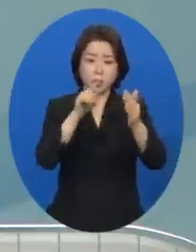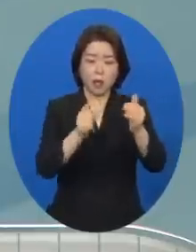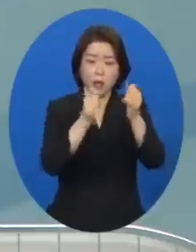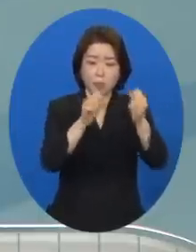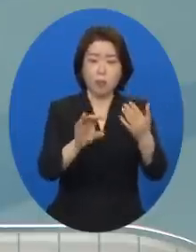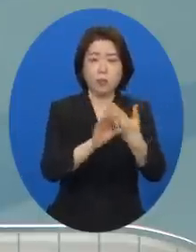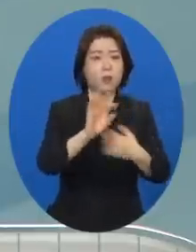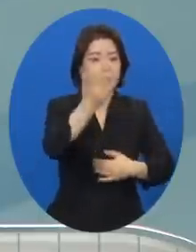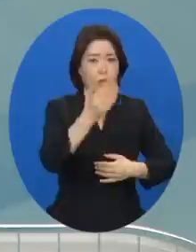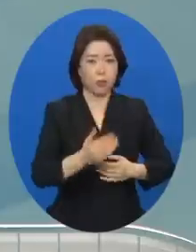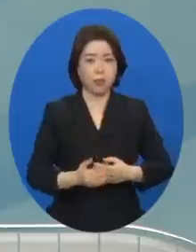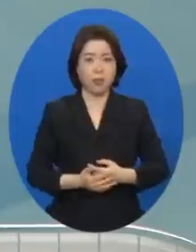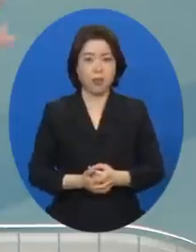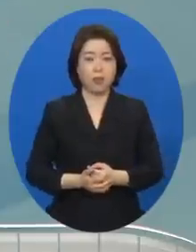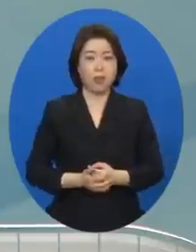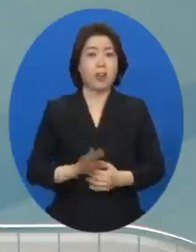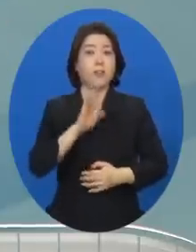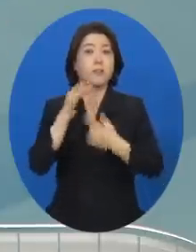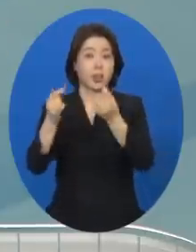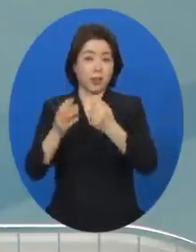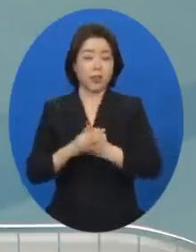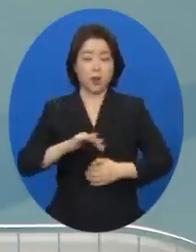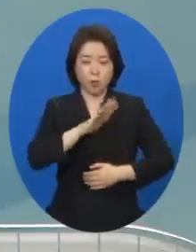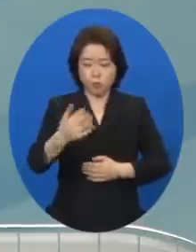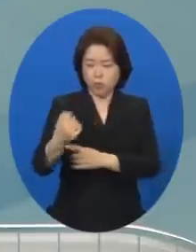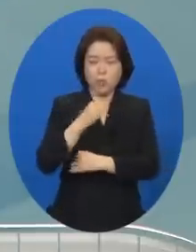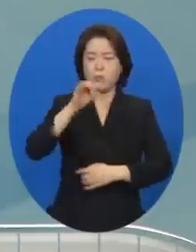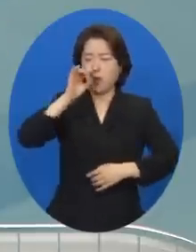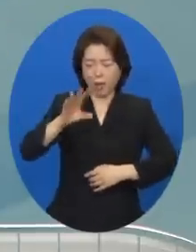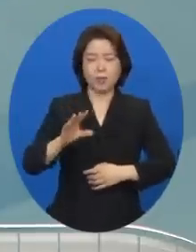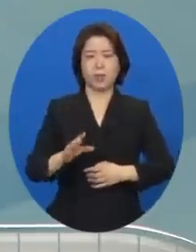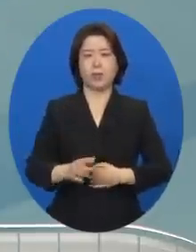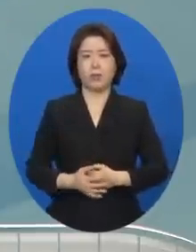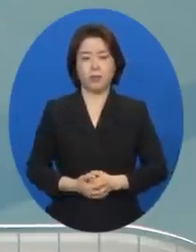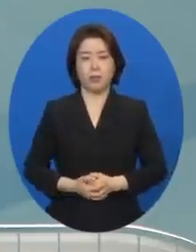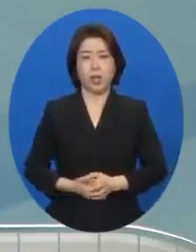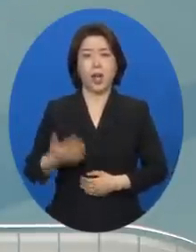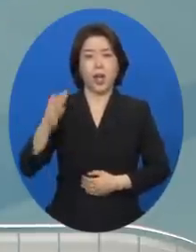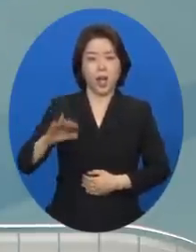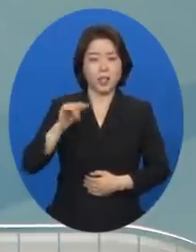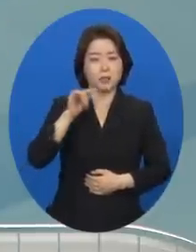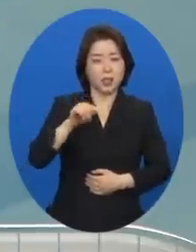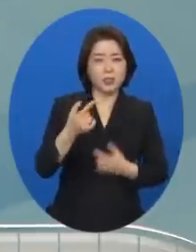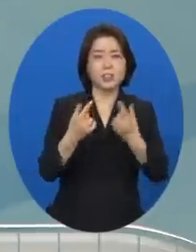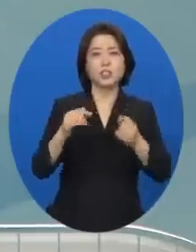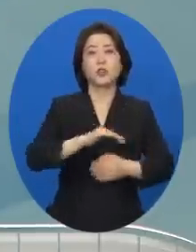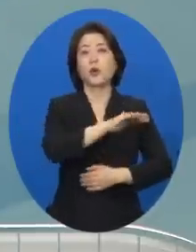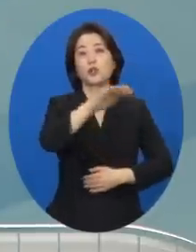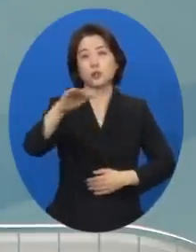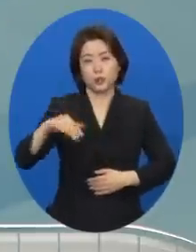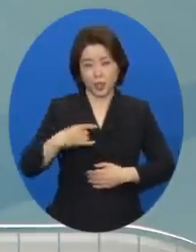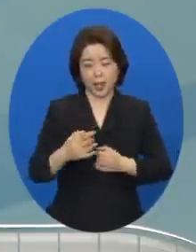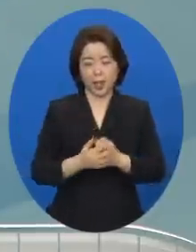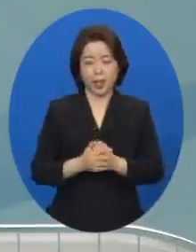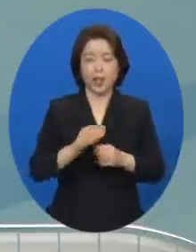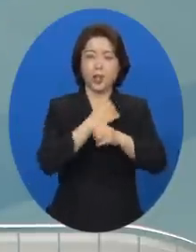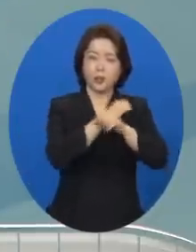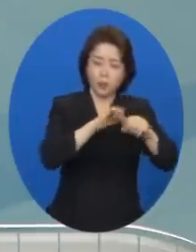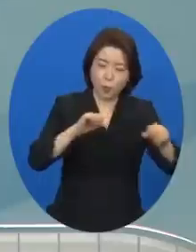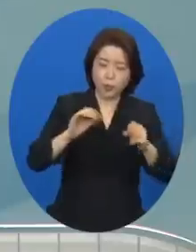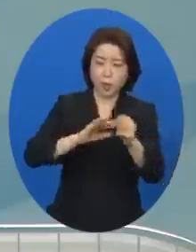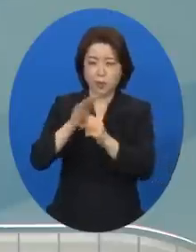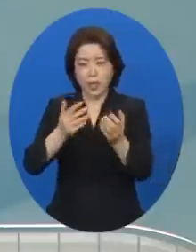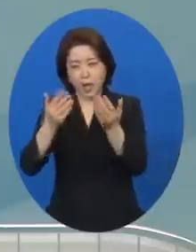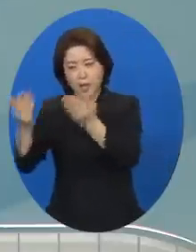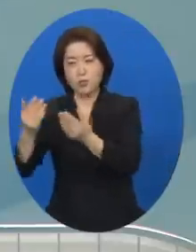당연한 이야기 해요 우리 힘으로는 못하는 일이에요 그러나 우리가 그런 우리가 용서하고 사랑할 수 있는